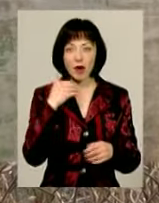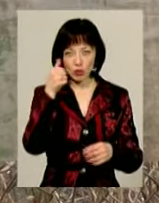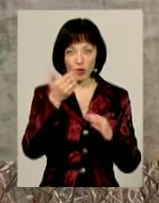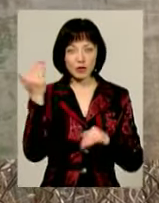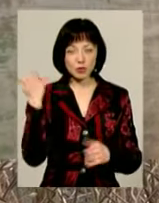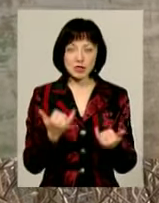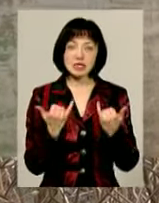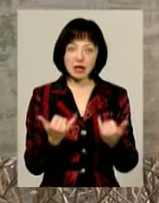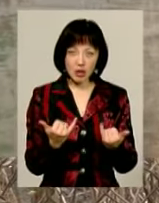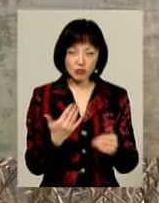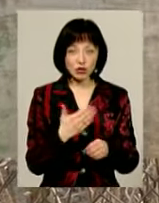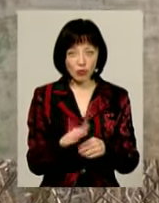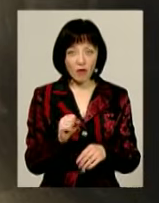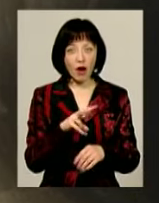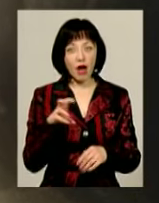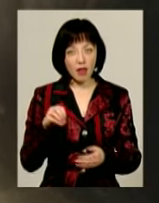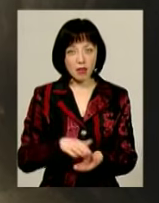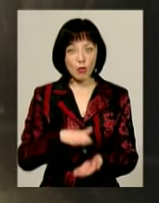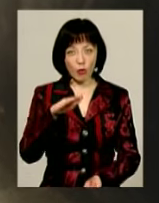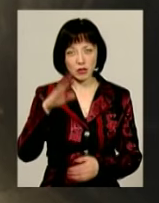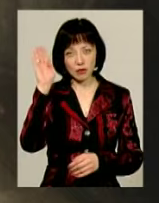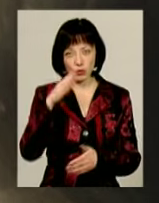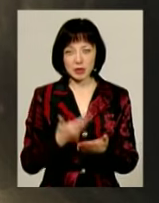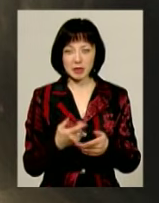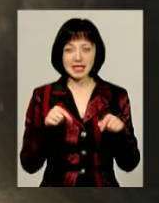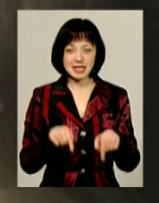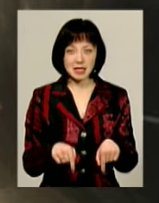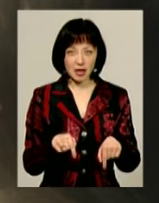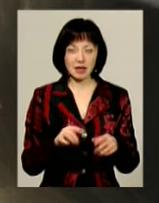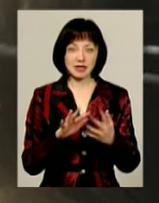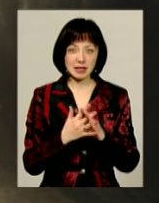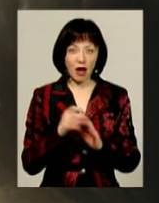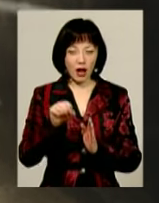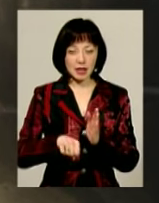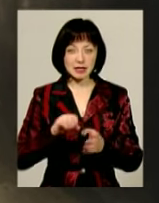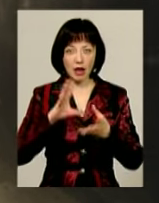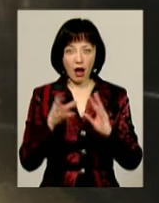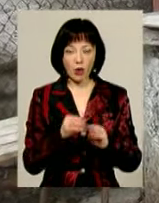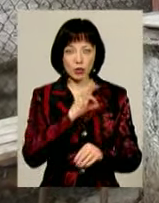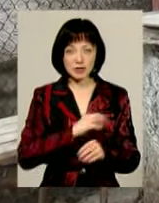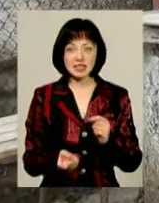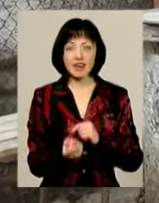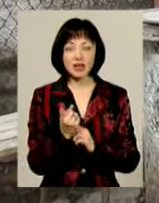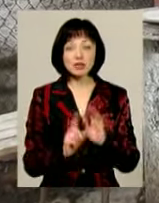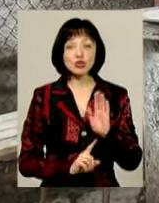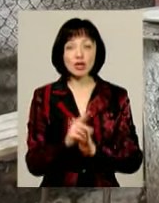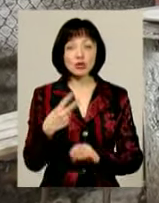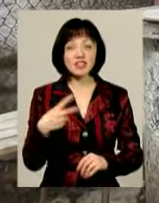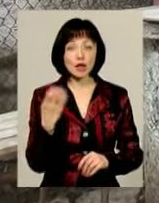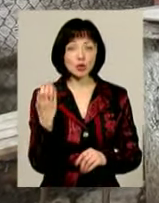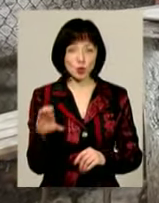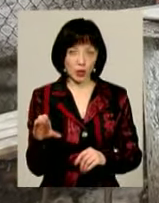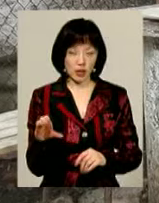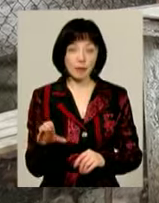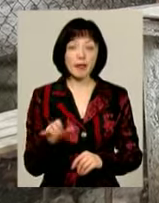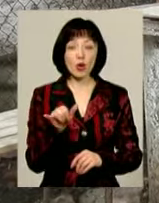тому, зараз хоч і частково, але наповнені водою. Наприклад, ця Іванківська криниця загального користування з'явилася тут ще на початку 20-го